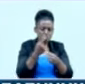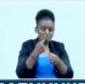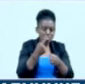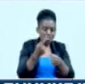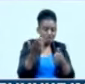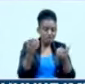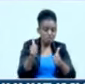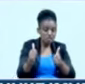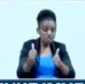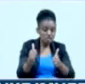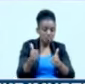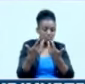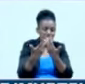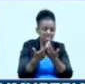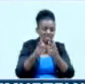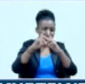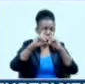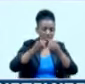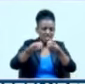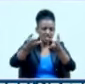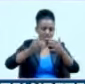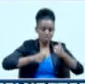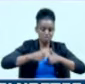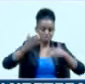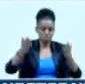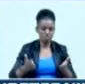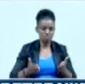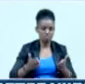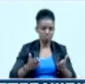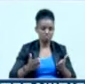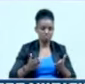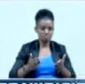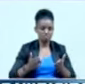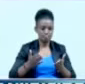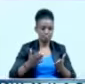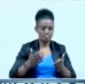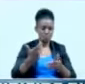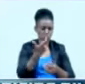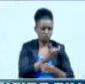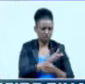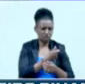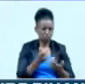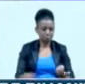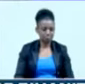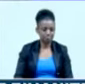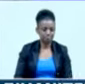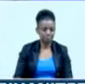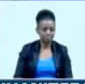COVID-19 imaze gutanga bijyana wenda n'ubutumwa mwagenera n'abanyarwanda muri urugamba rugana ku kubona urwo rukingo.